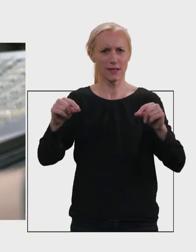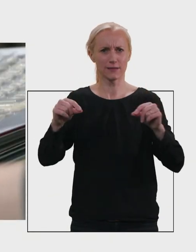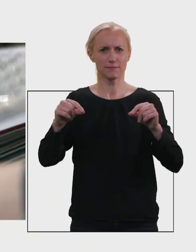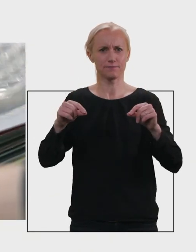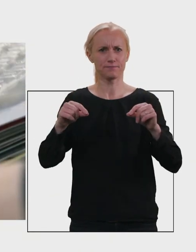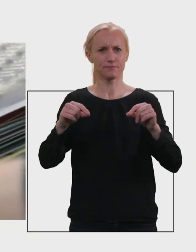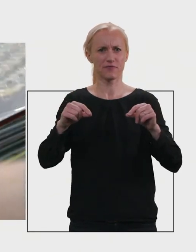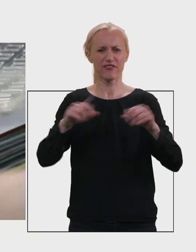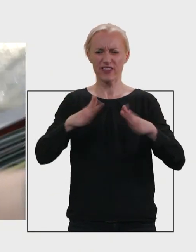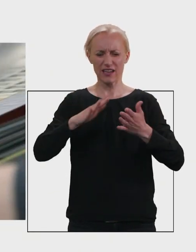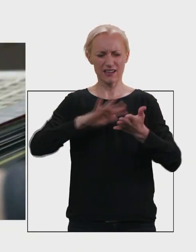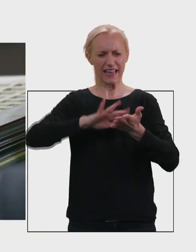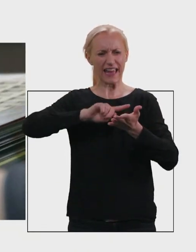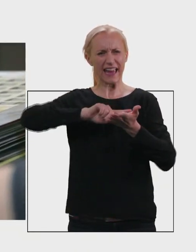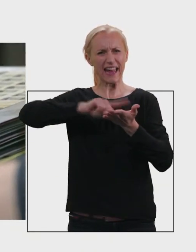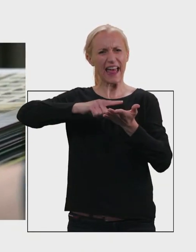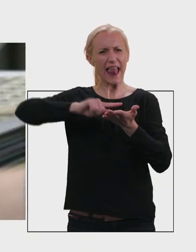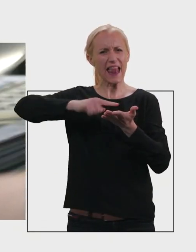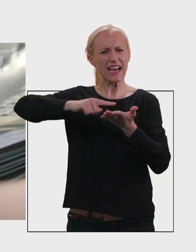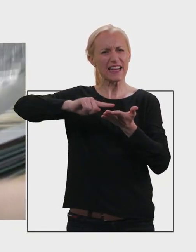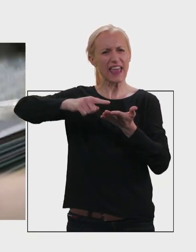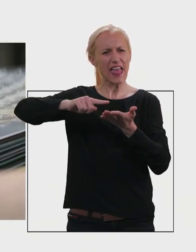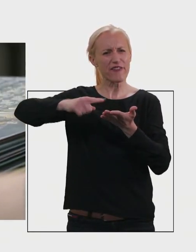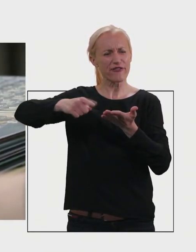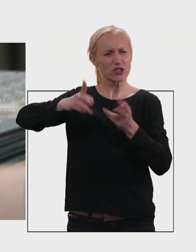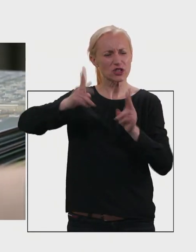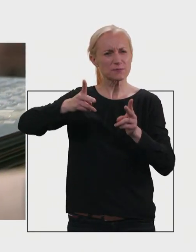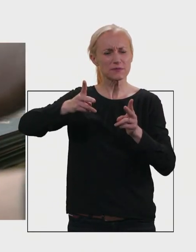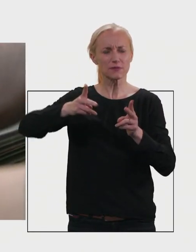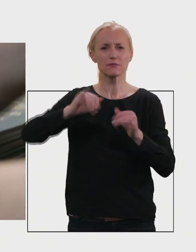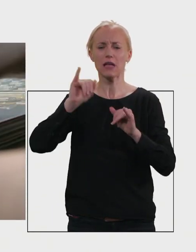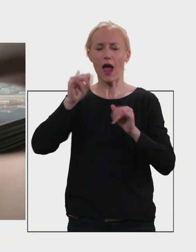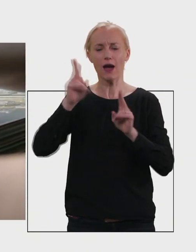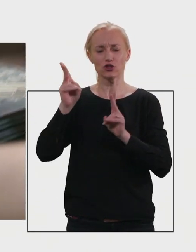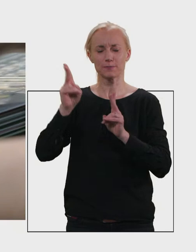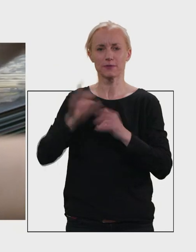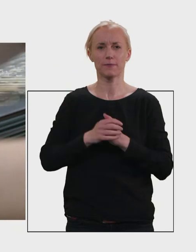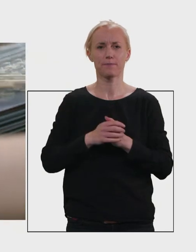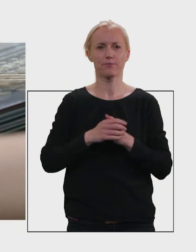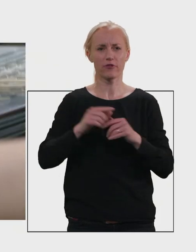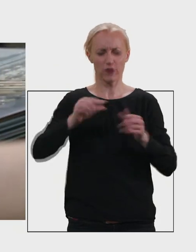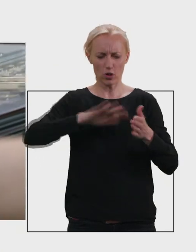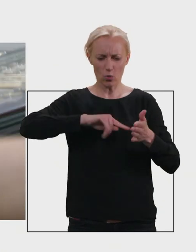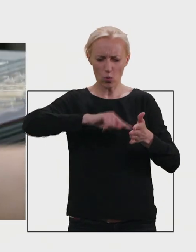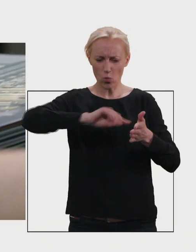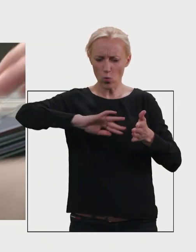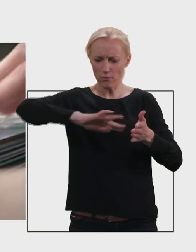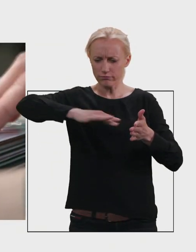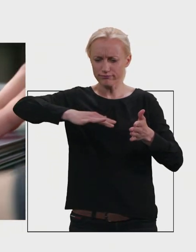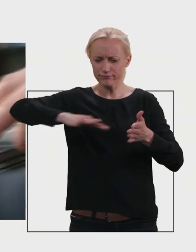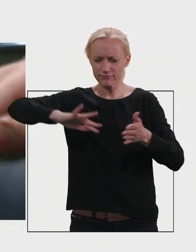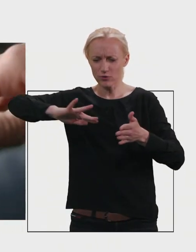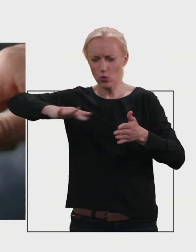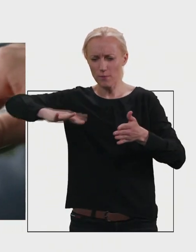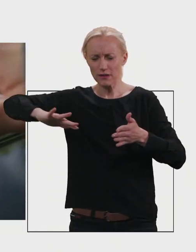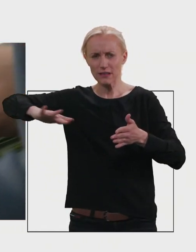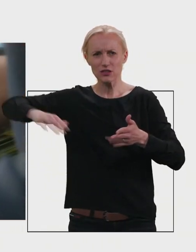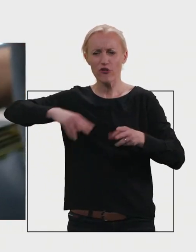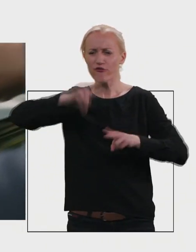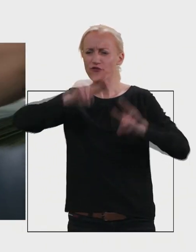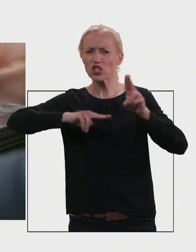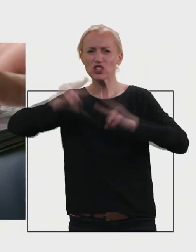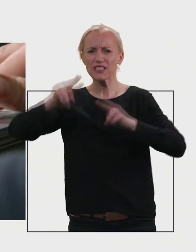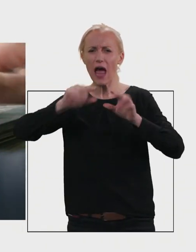Die ist dann so reliefartig, ne, diese Folie? Genau, man kann hier zum Beispiel die Umrisse nachtasten oder verschiedene architektonische,